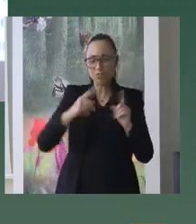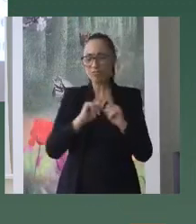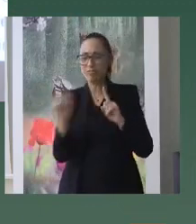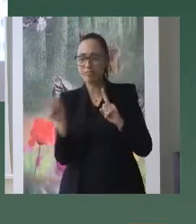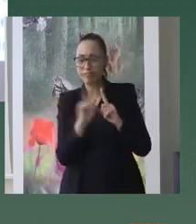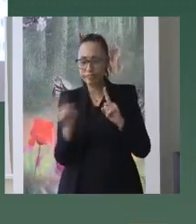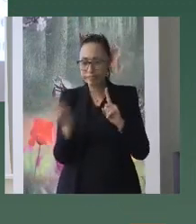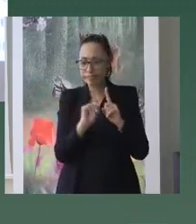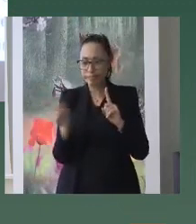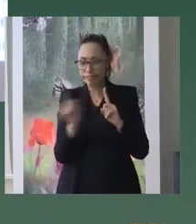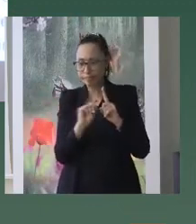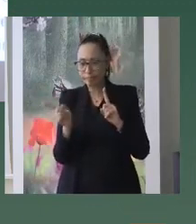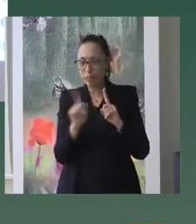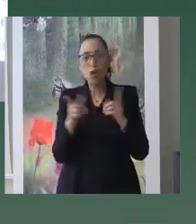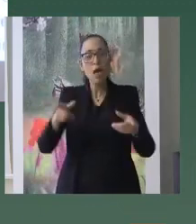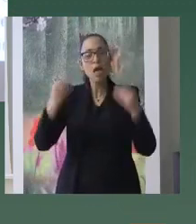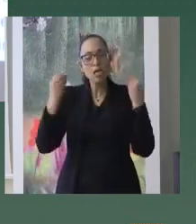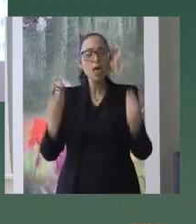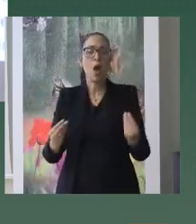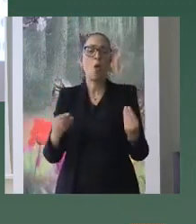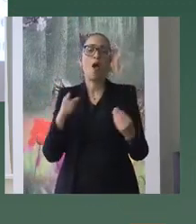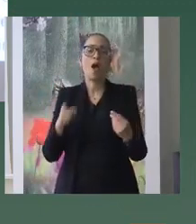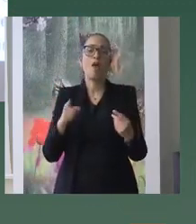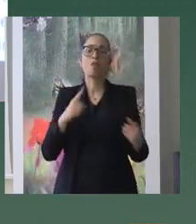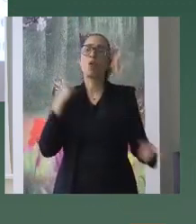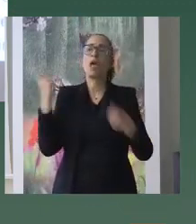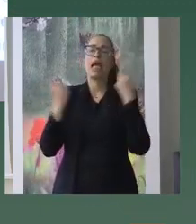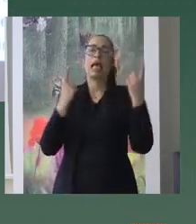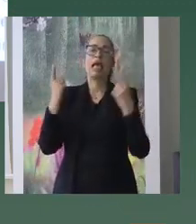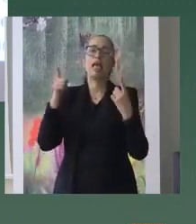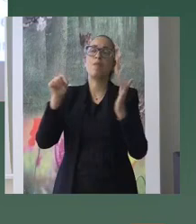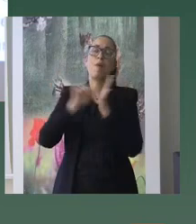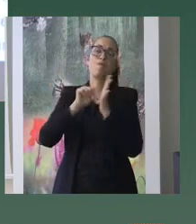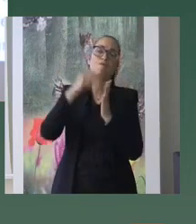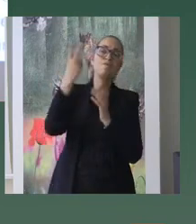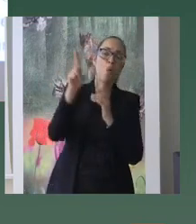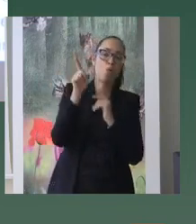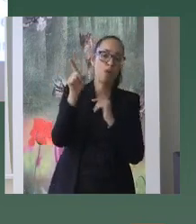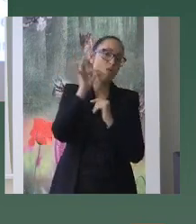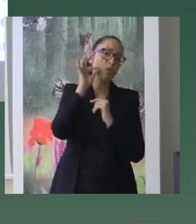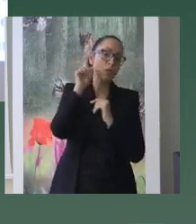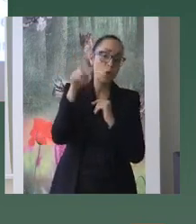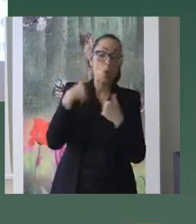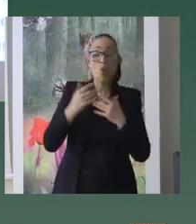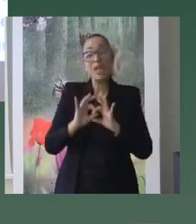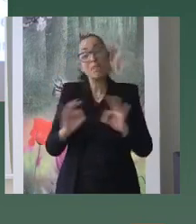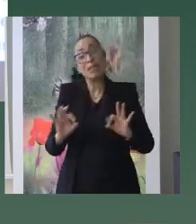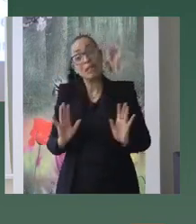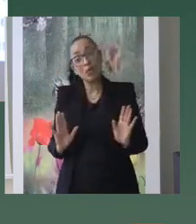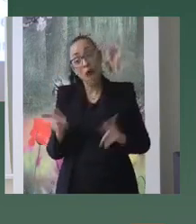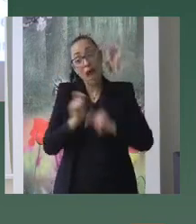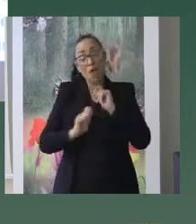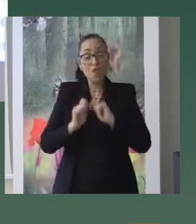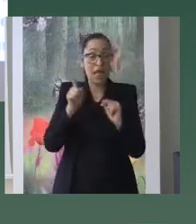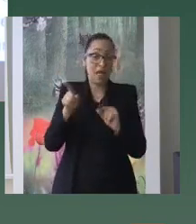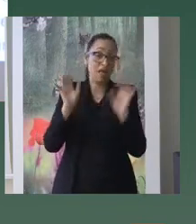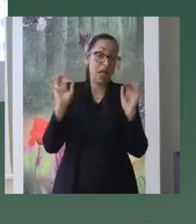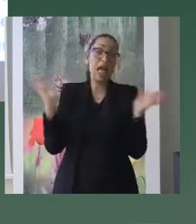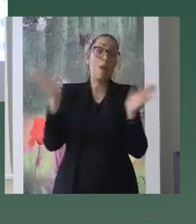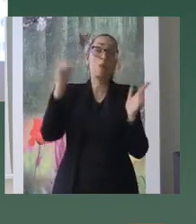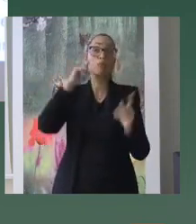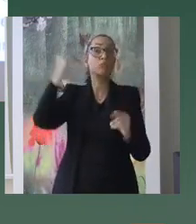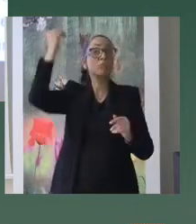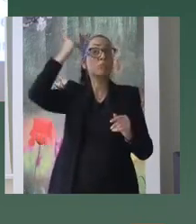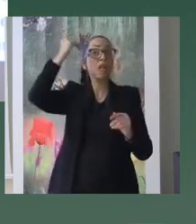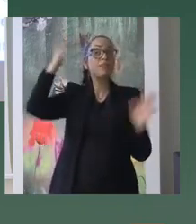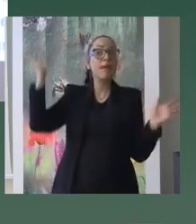διασχίζουν εγκαρσίως την πόλη, πόσο καλό κάνουν στο μικροκλίμα της πόλης. Δεν είμαι σίγουρος αν φτιάχτηκαν γιατί κάποιος είχε